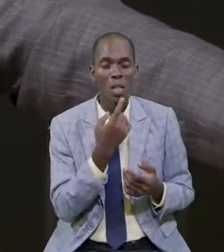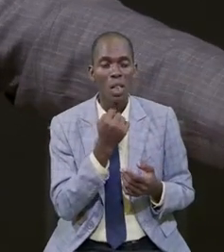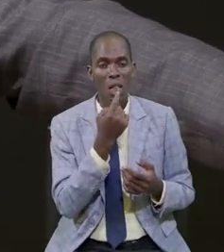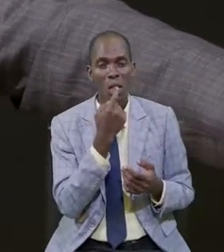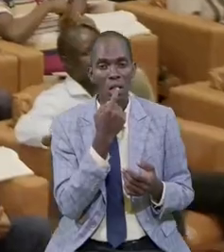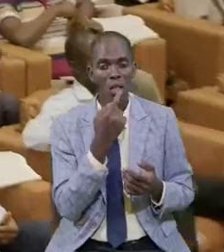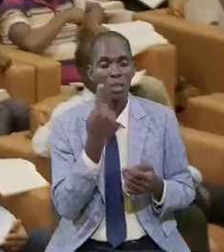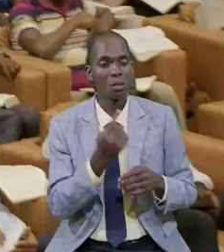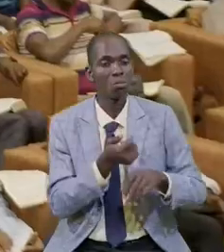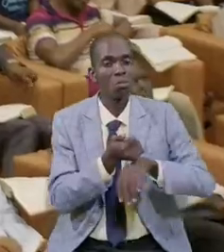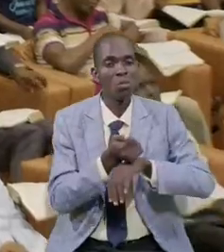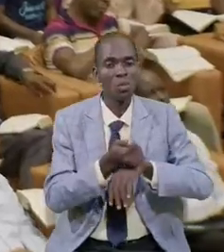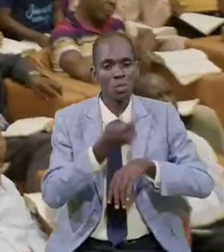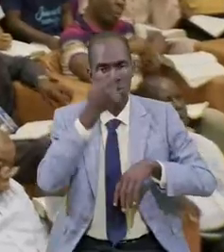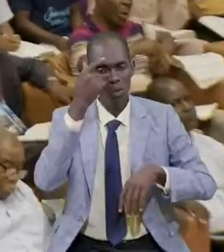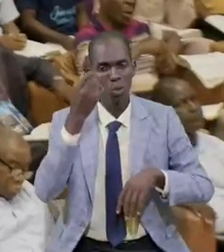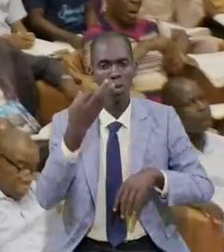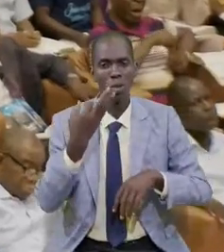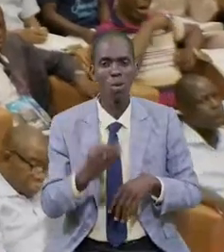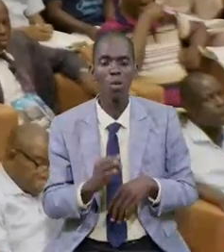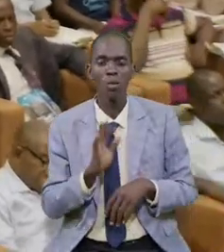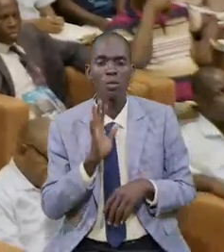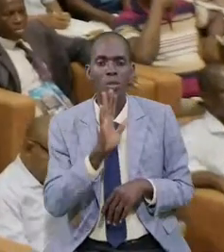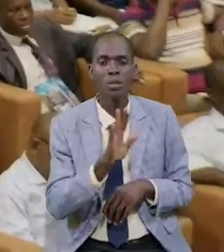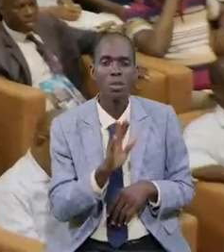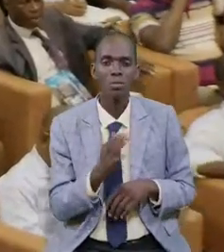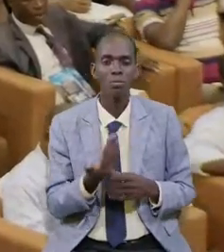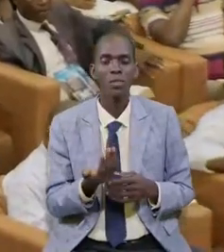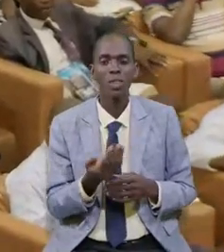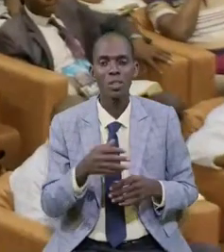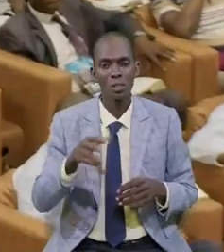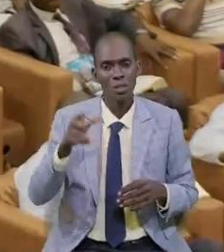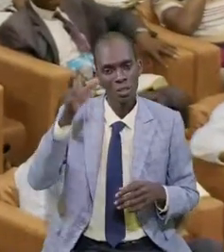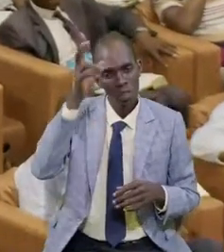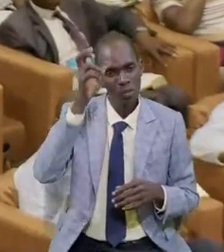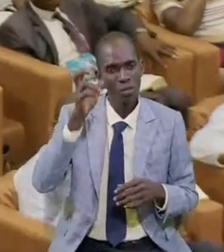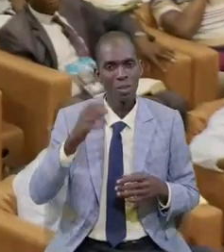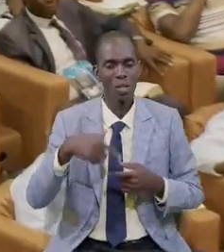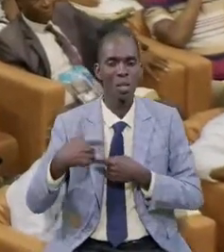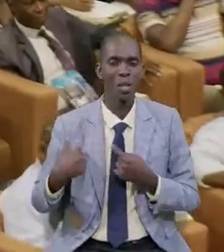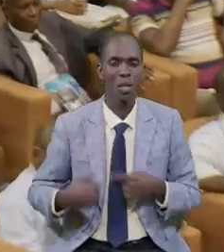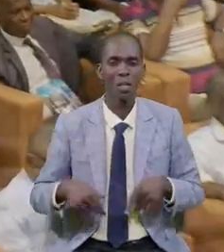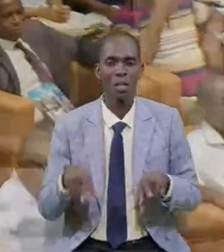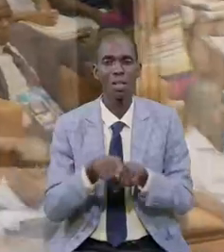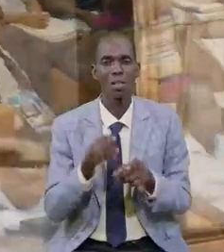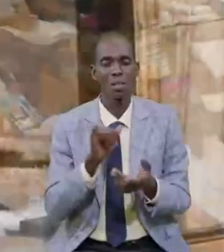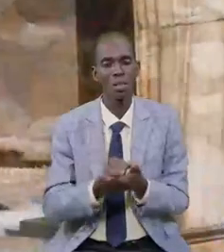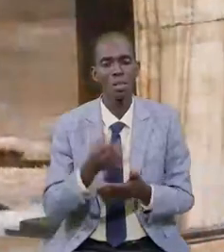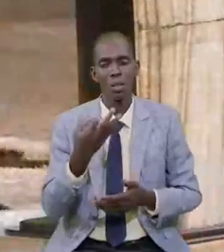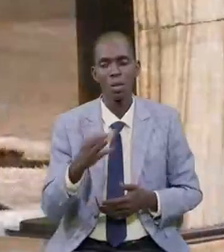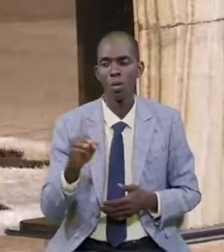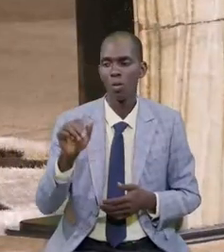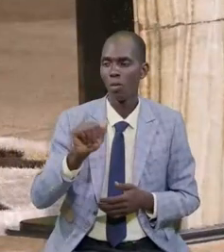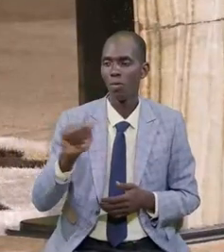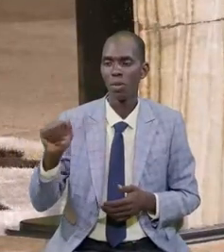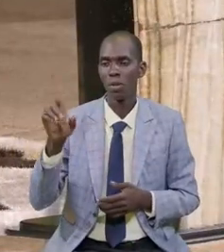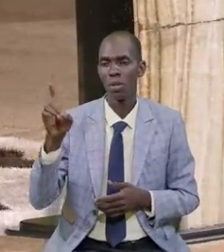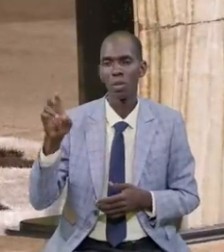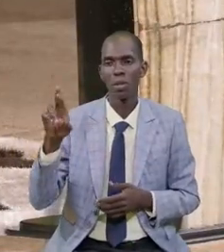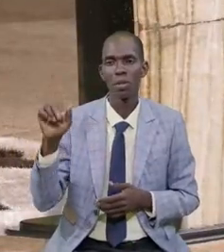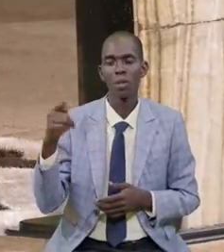les blasphèmes à cause de son cœur diabolique comme celui d'un